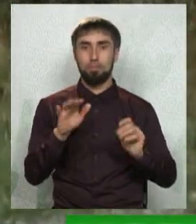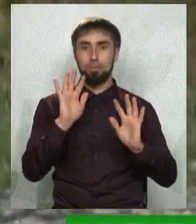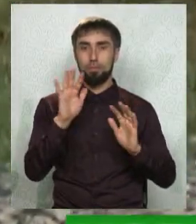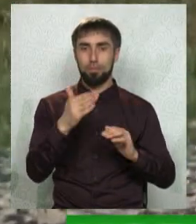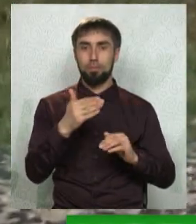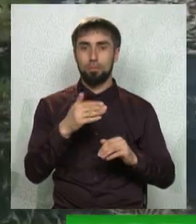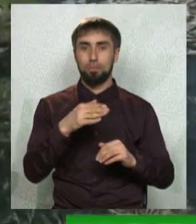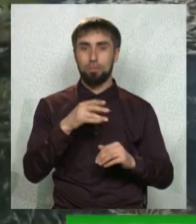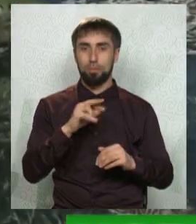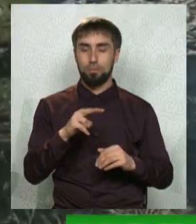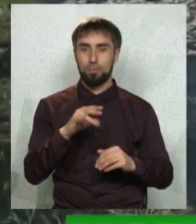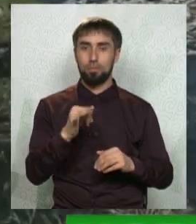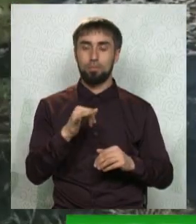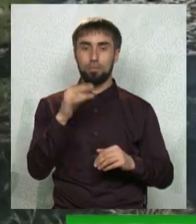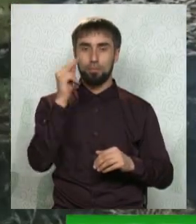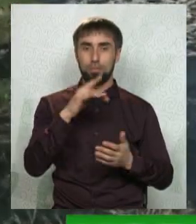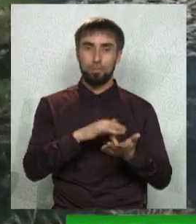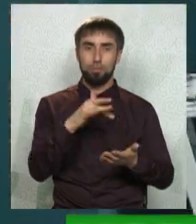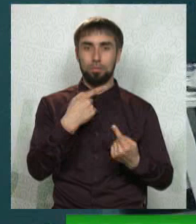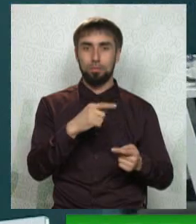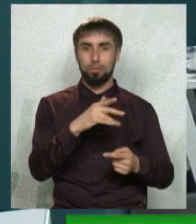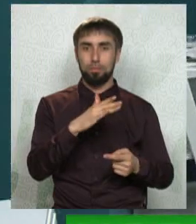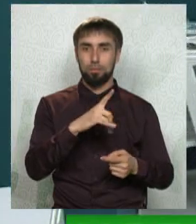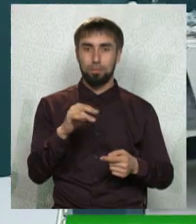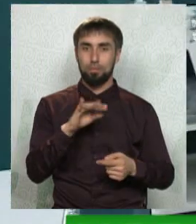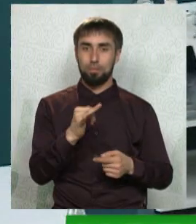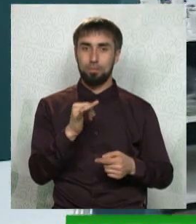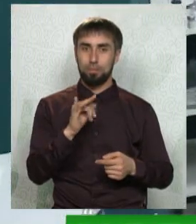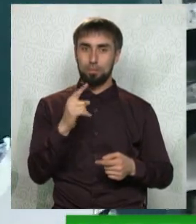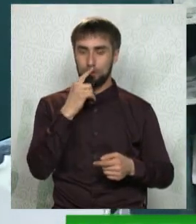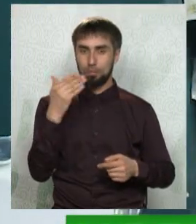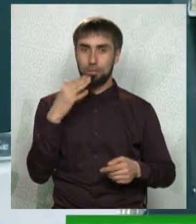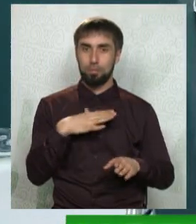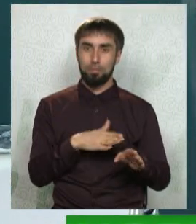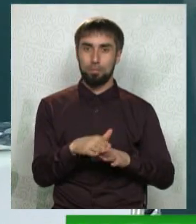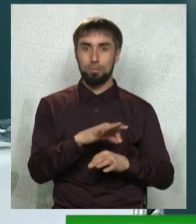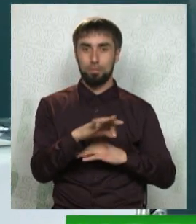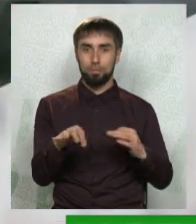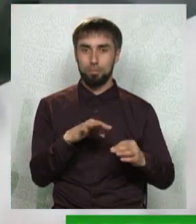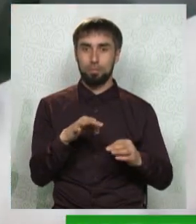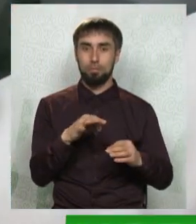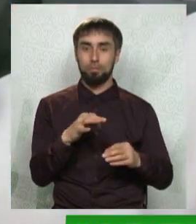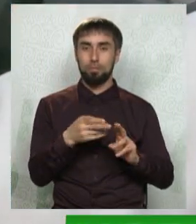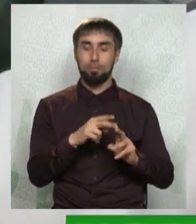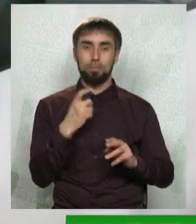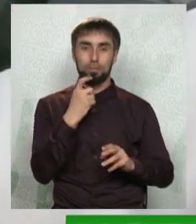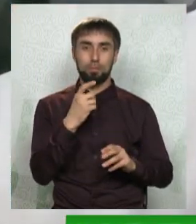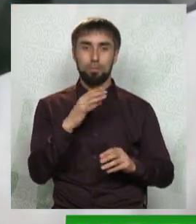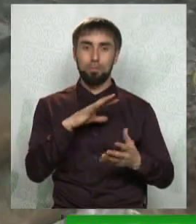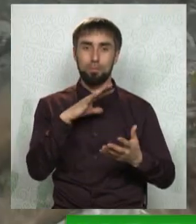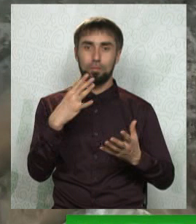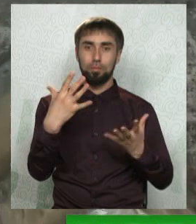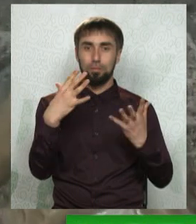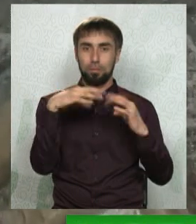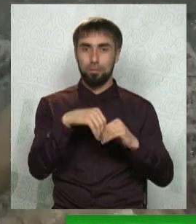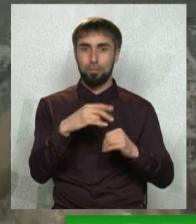волейбола в Малгобеке, учебный центр «Другой взгляд», а также один из недавно реализованных проектов – стоматология под общим наркозом.